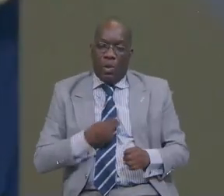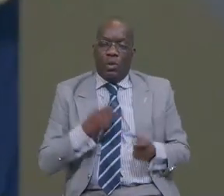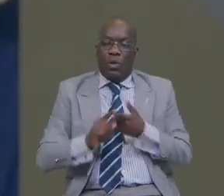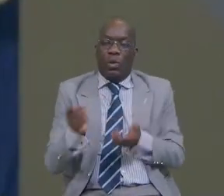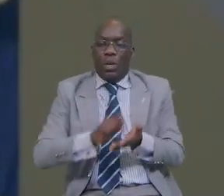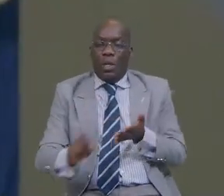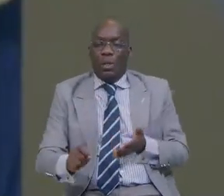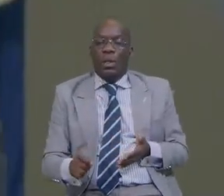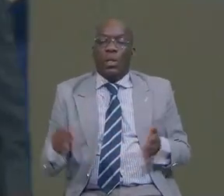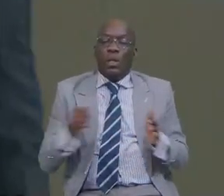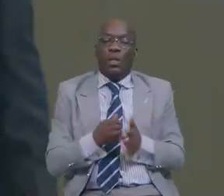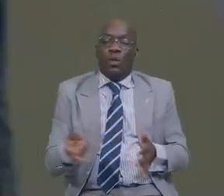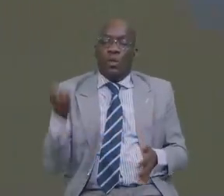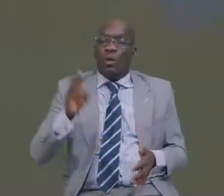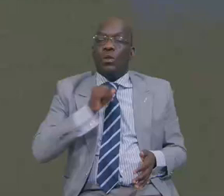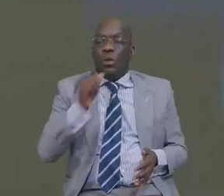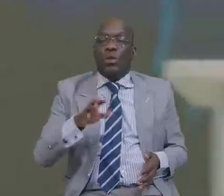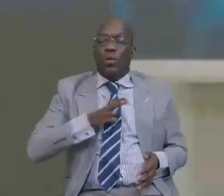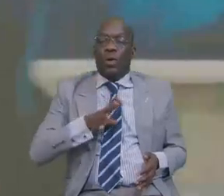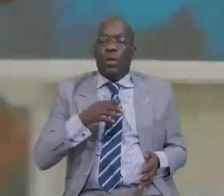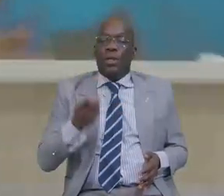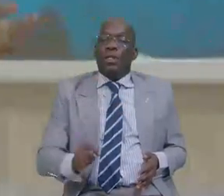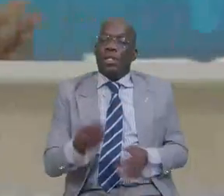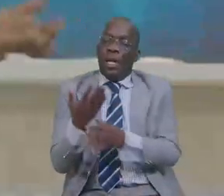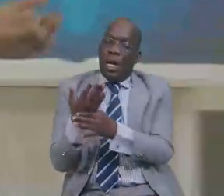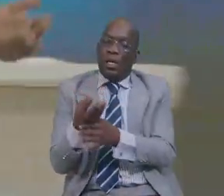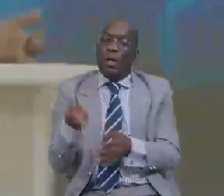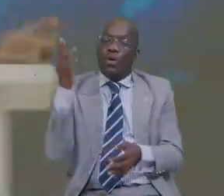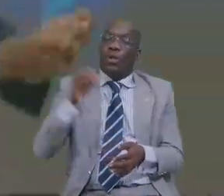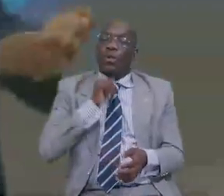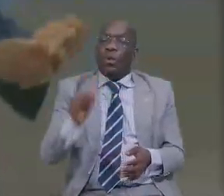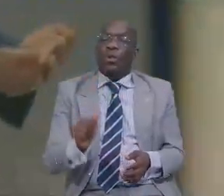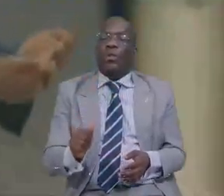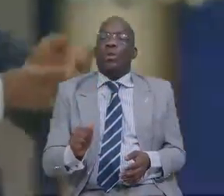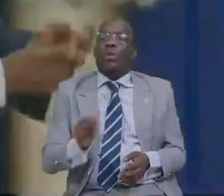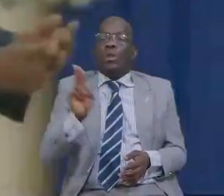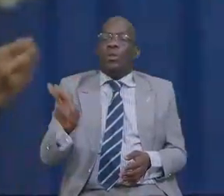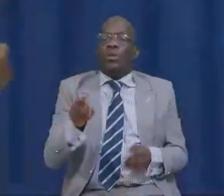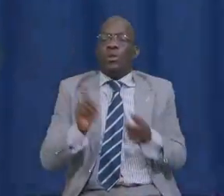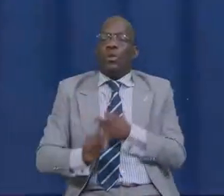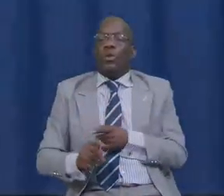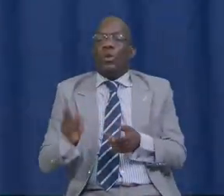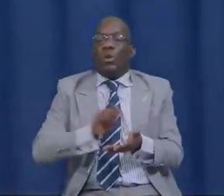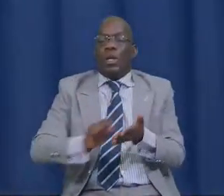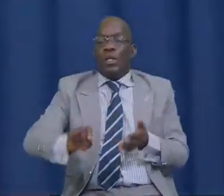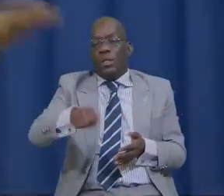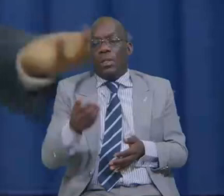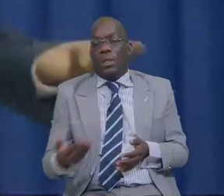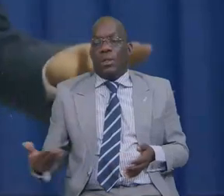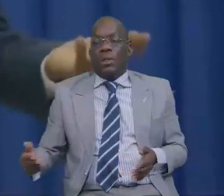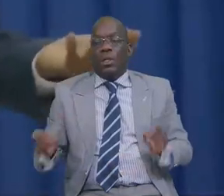il l'a fait. Ce n'était pas confortable parce que les doigts n'étaient pas habitués à écrire quoi que ce